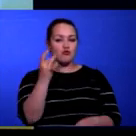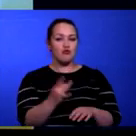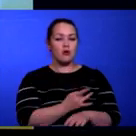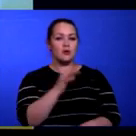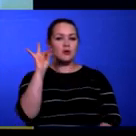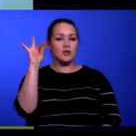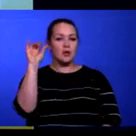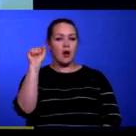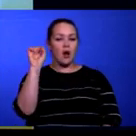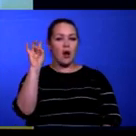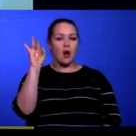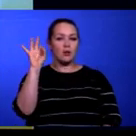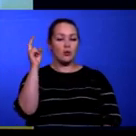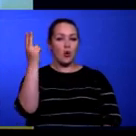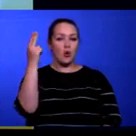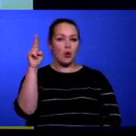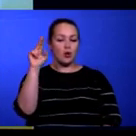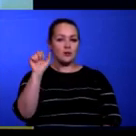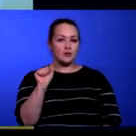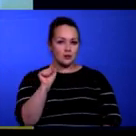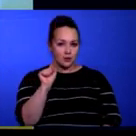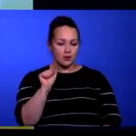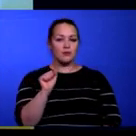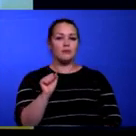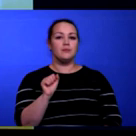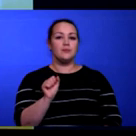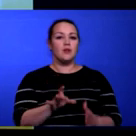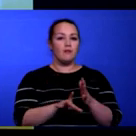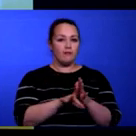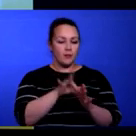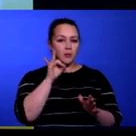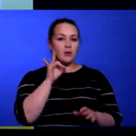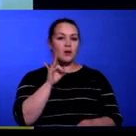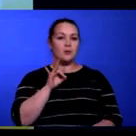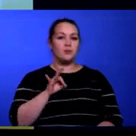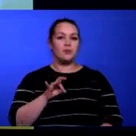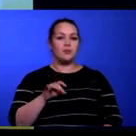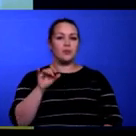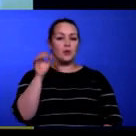но до выбираем из этих союзов